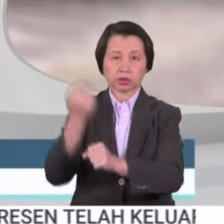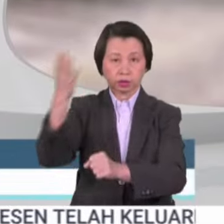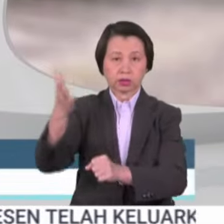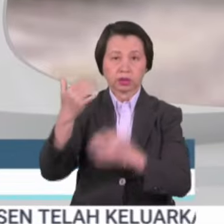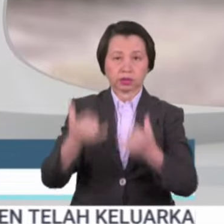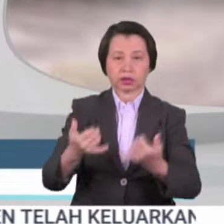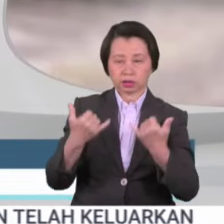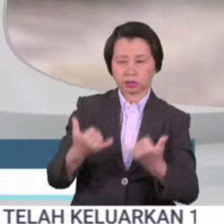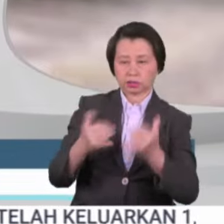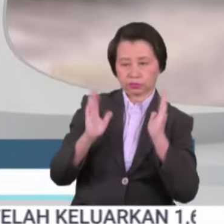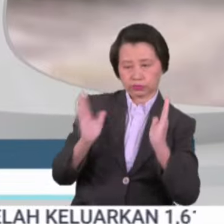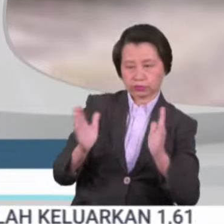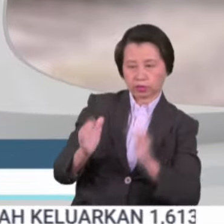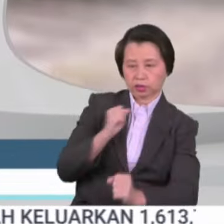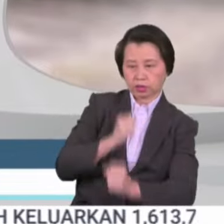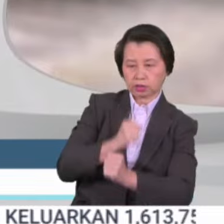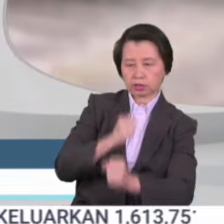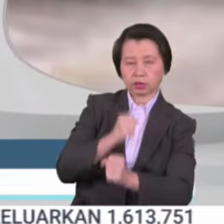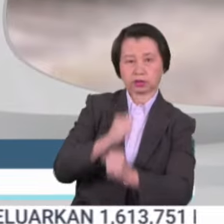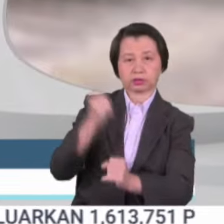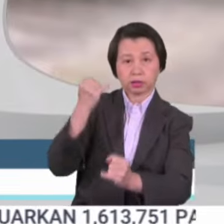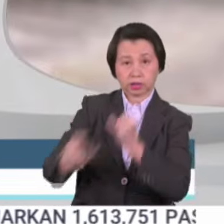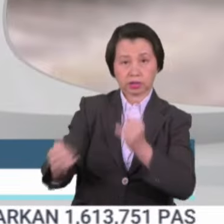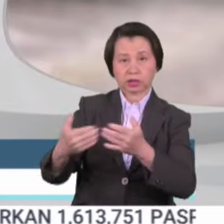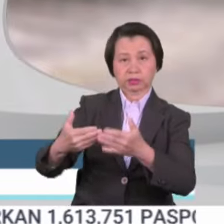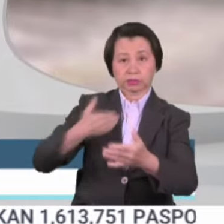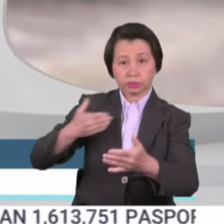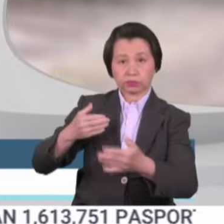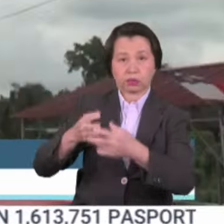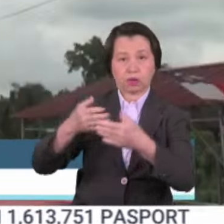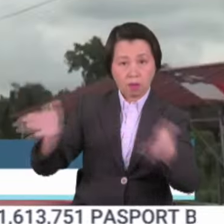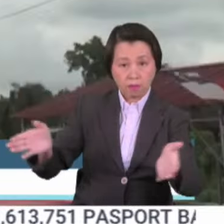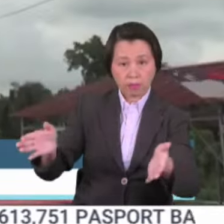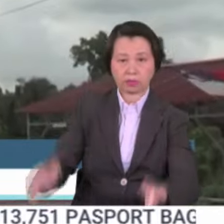kini dalam fasa kerja-kerja akhir sebelum dibuka.